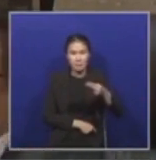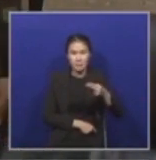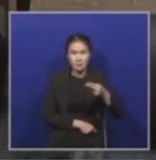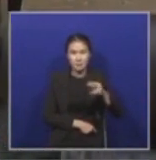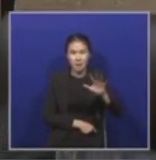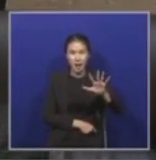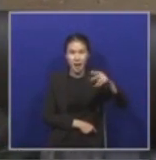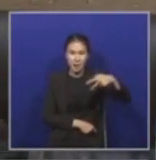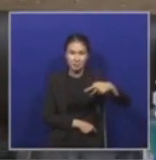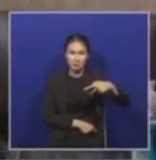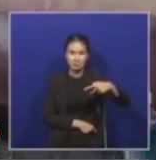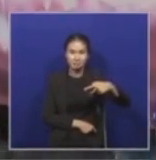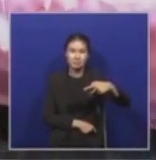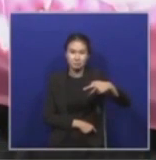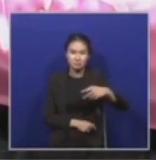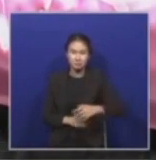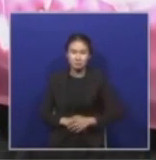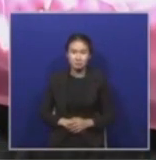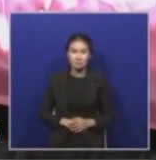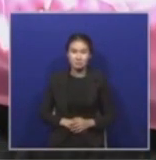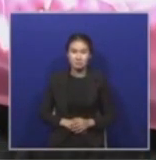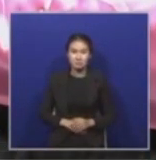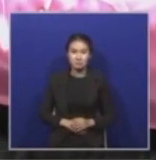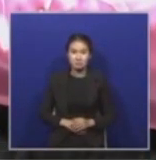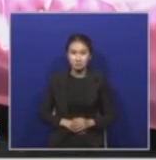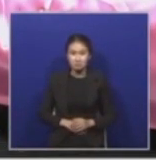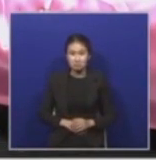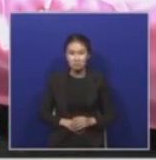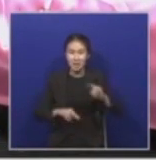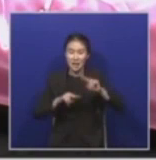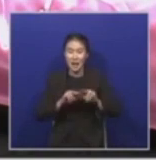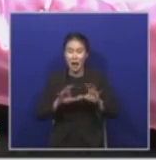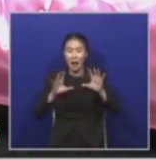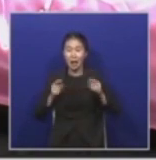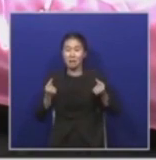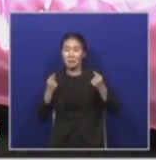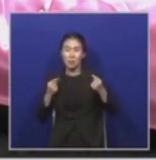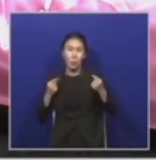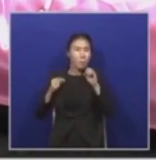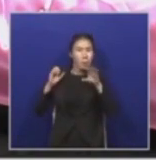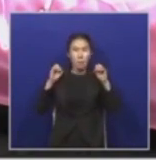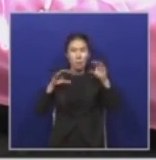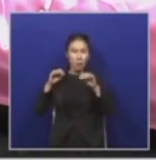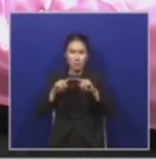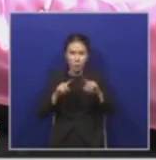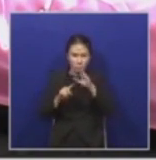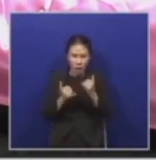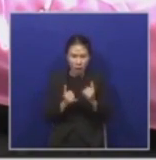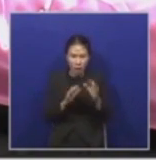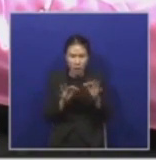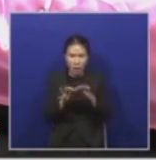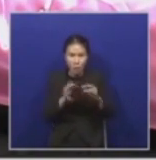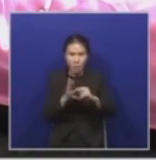35,000 บาทท่านประธานครับข้างหลังนี่ช่วยกันทายนะช่วยกันทายคือที่อภิปรายแบบนี้เพื่อที่คนนั่ง